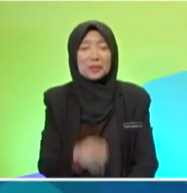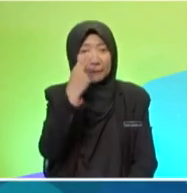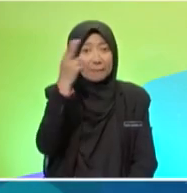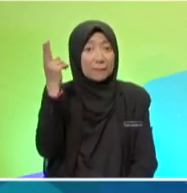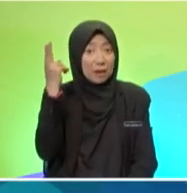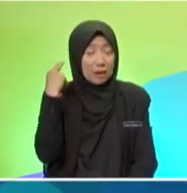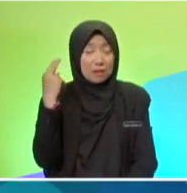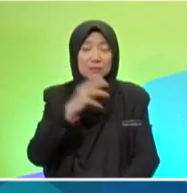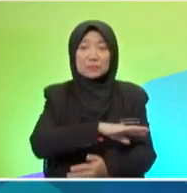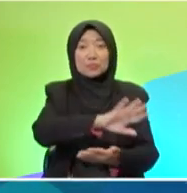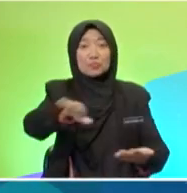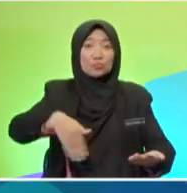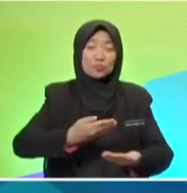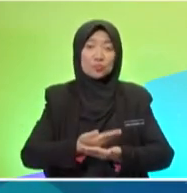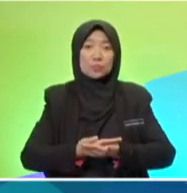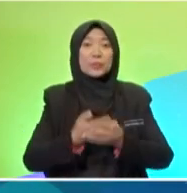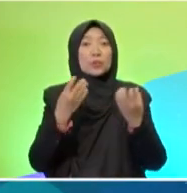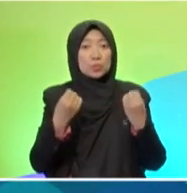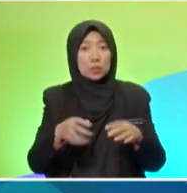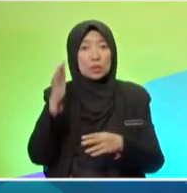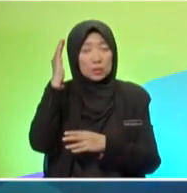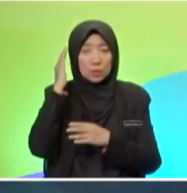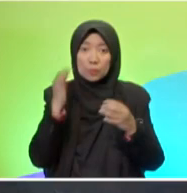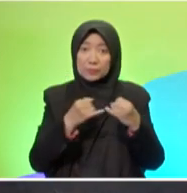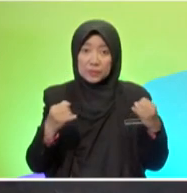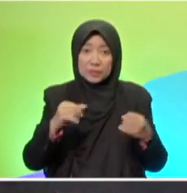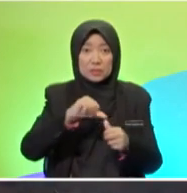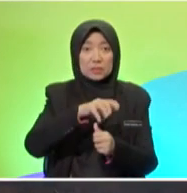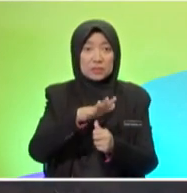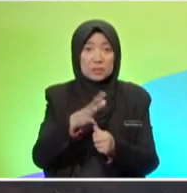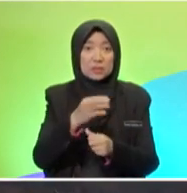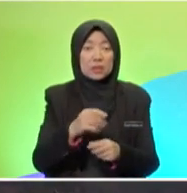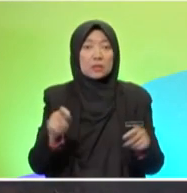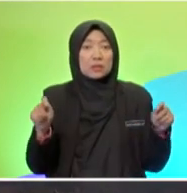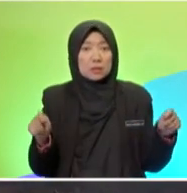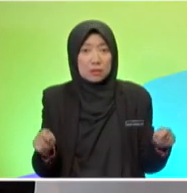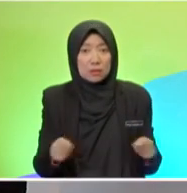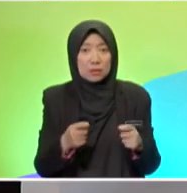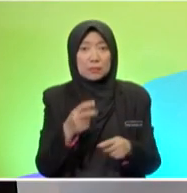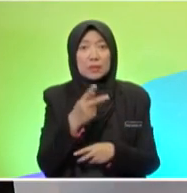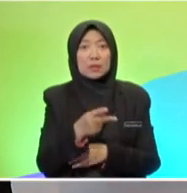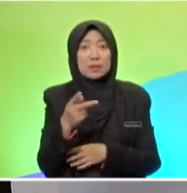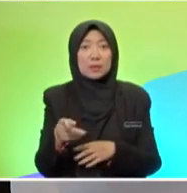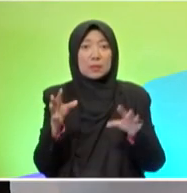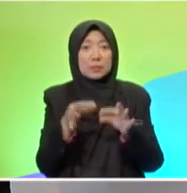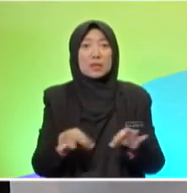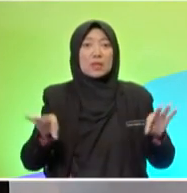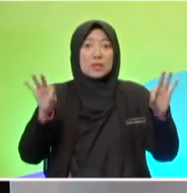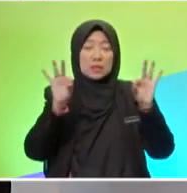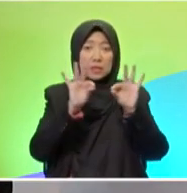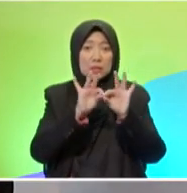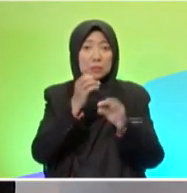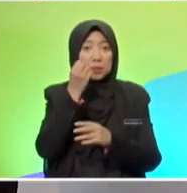jadi setelah di tahu jenis dia tahu kesan dia tahu tentang tindakan paling penting yang saya tekankan tadi adalah